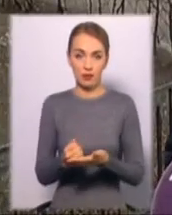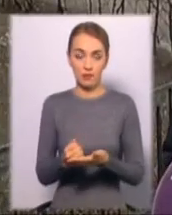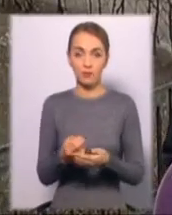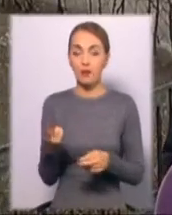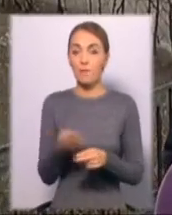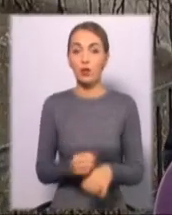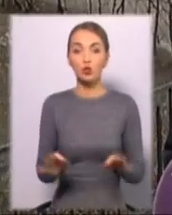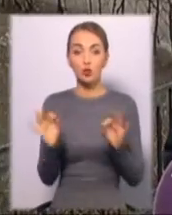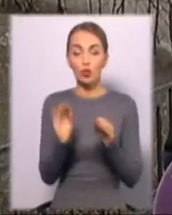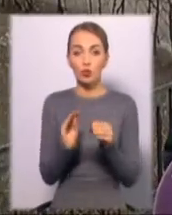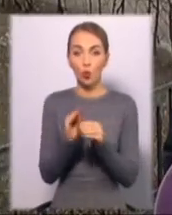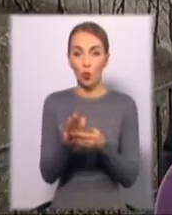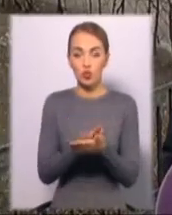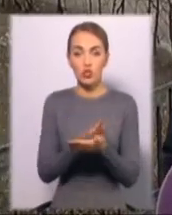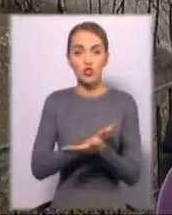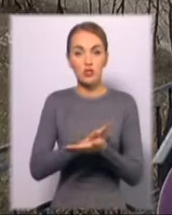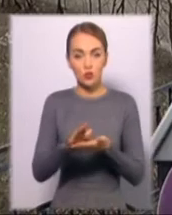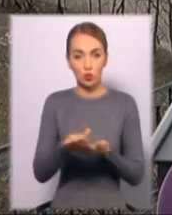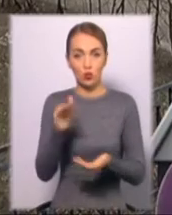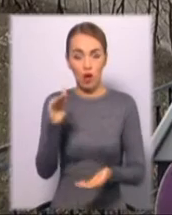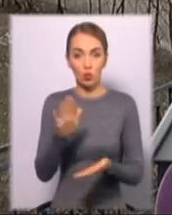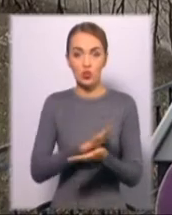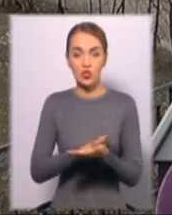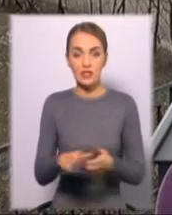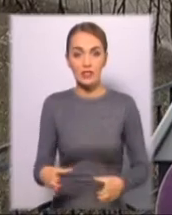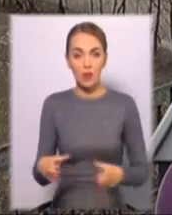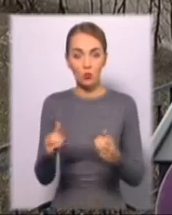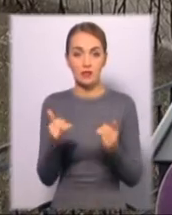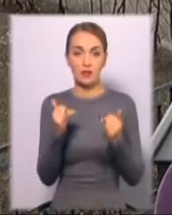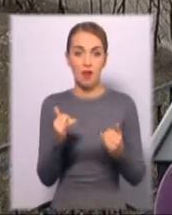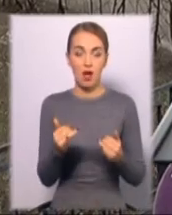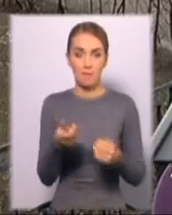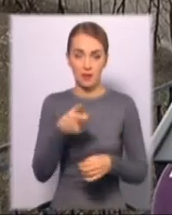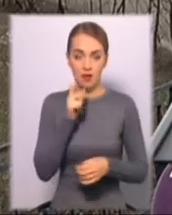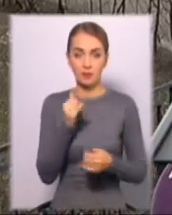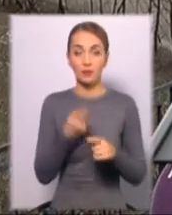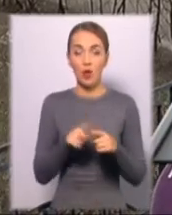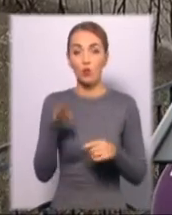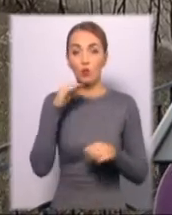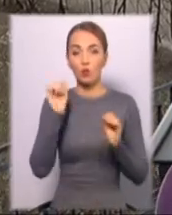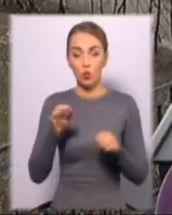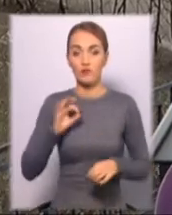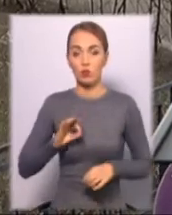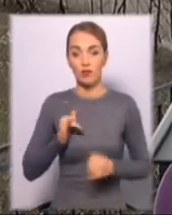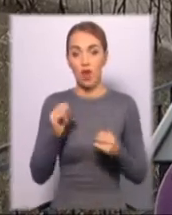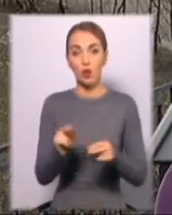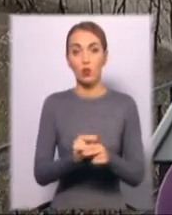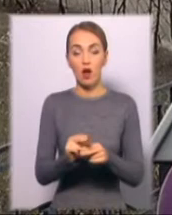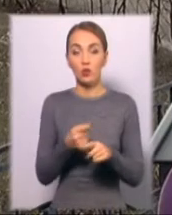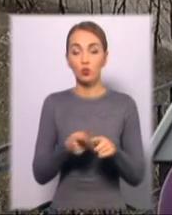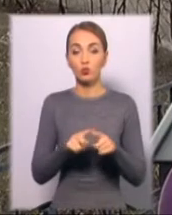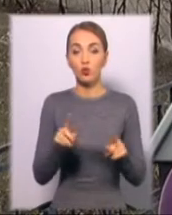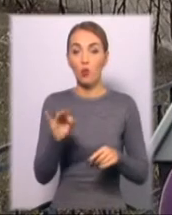жодних доочищень, чистої тари, чистої ємності для пиття. Дану воду можна використовувати для лікування, тому що